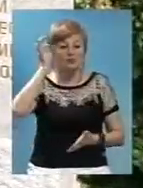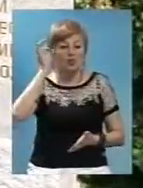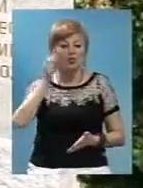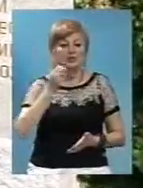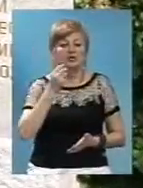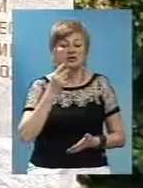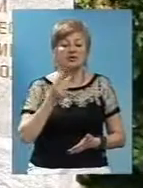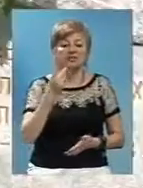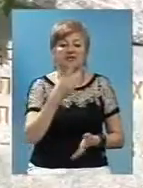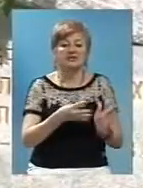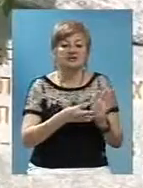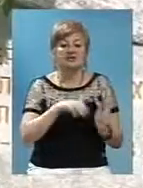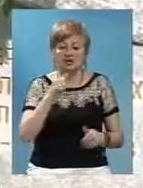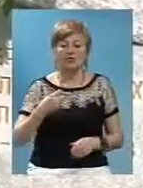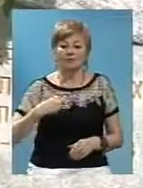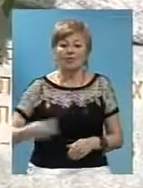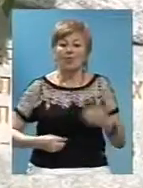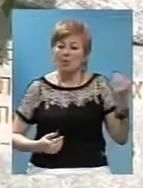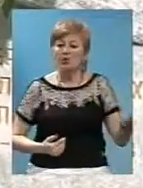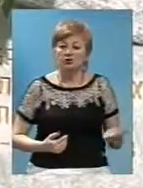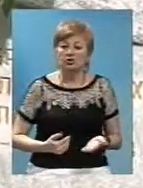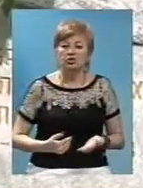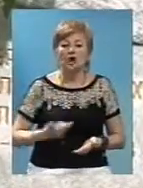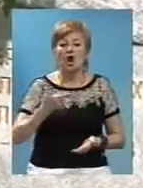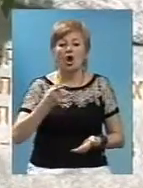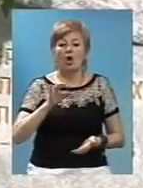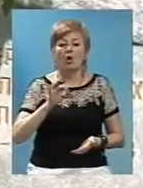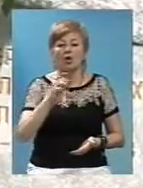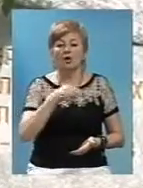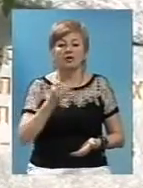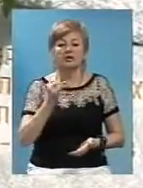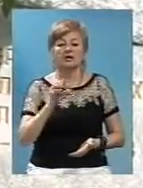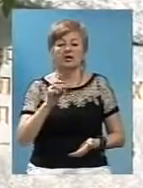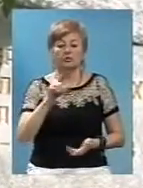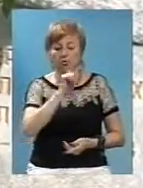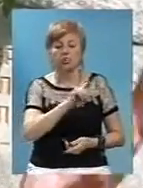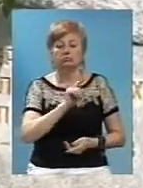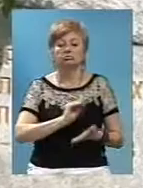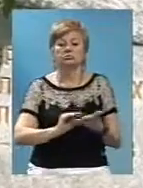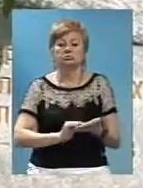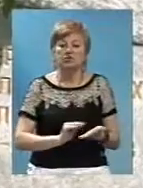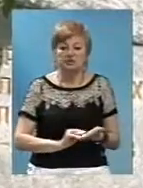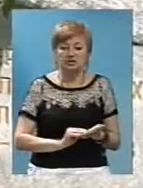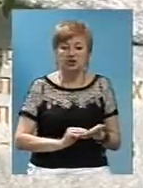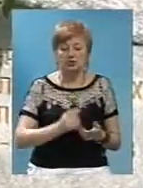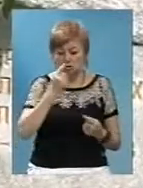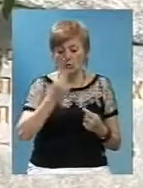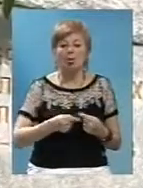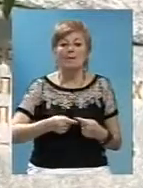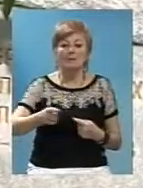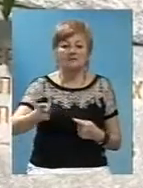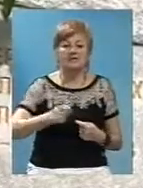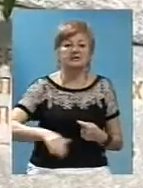Парижі в 29-му році. Згадував Гаврило Гордієнко про те, що от ми знаходимося на території старого Олександрівська, неподалік від нас